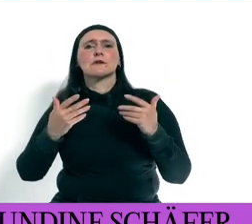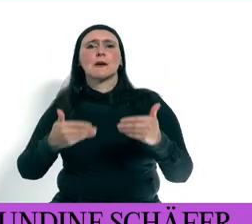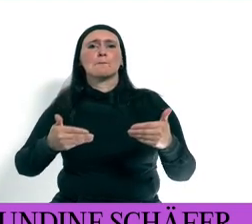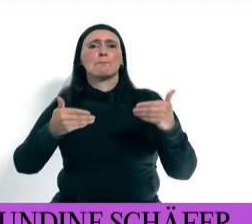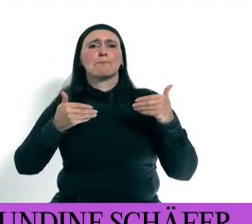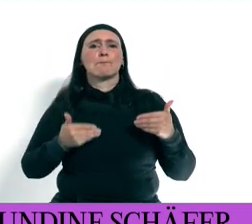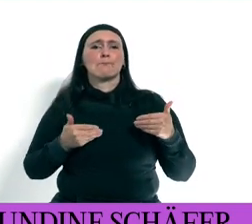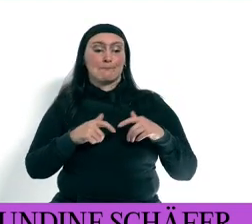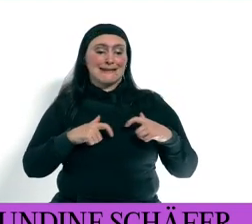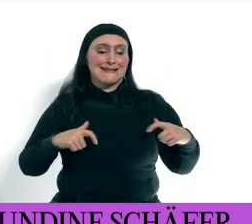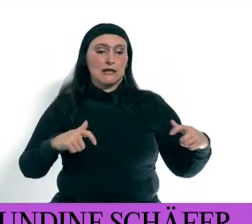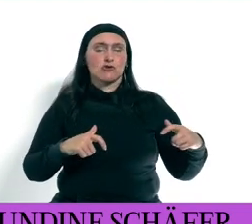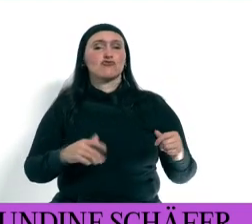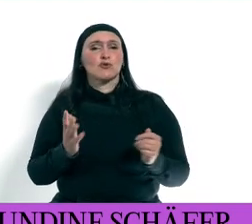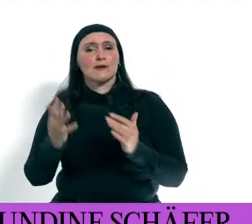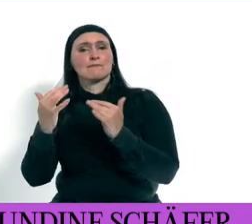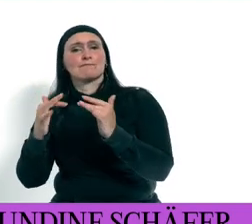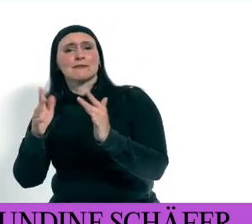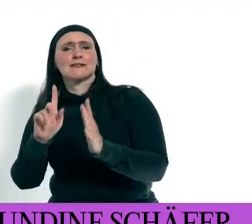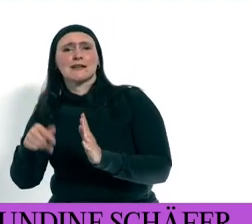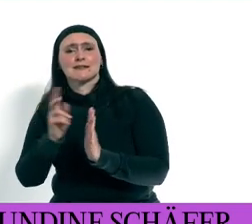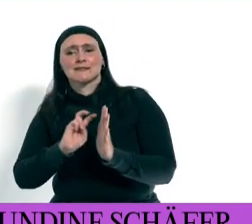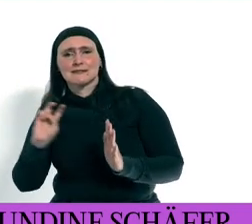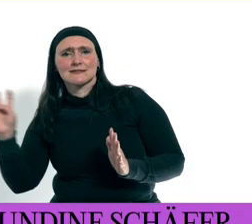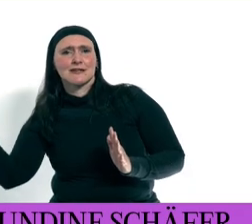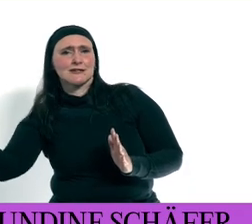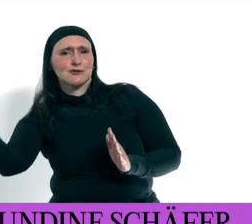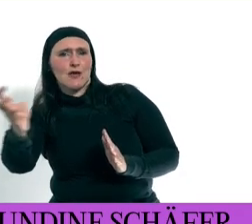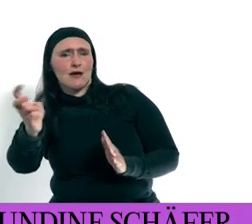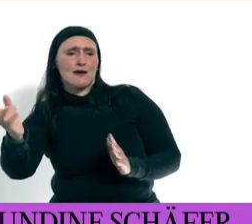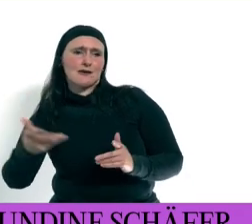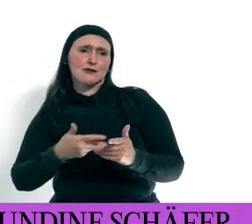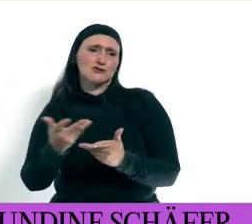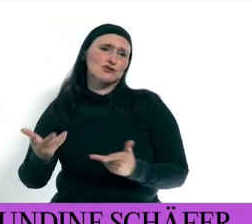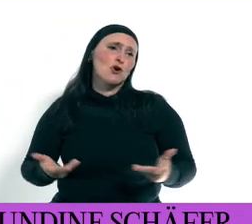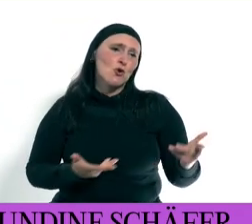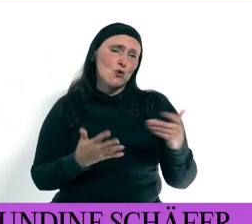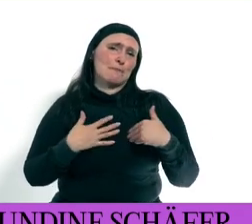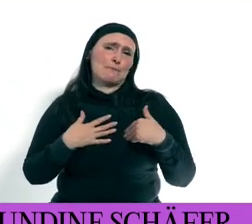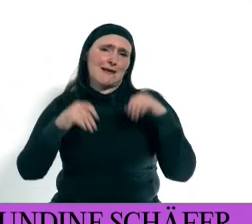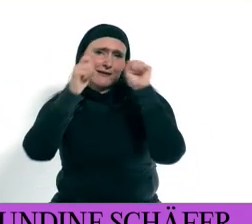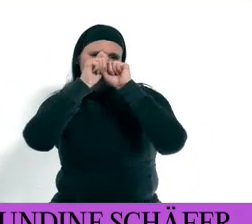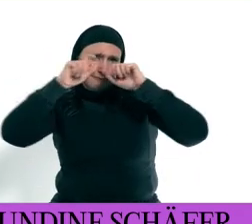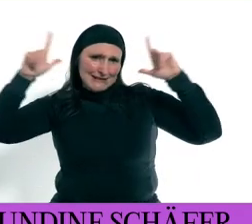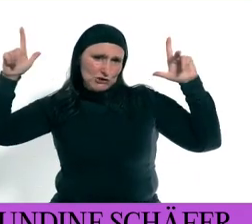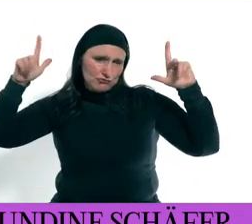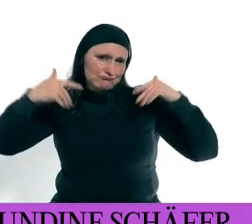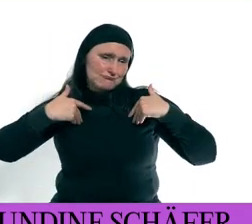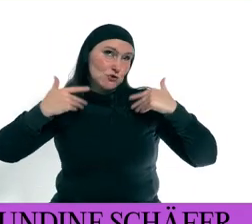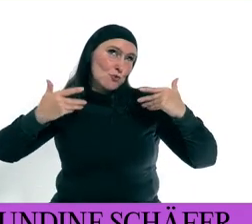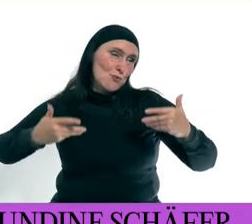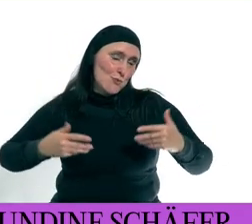Bühne, von der aus sie mit der Welt sprechen können. Also die Zirkellinie ist